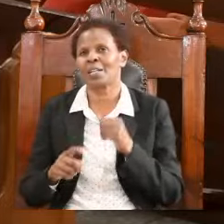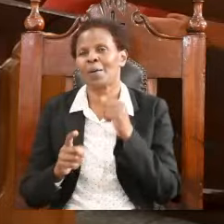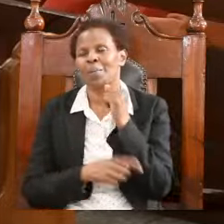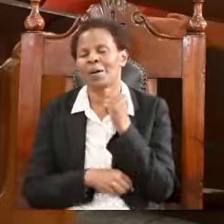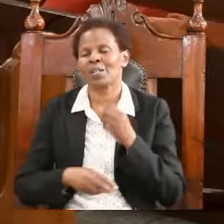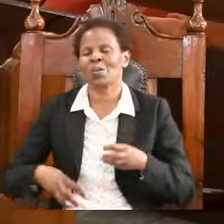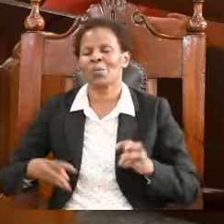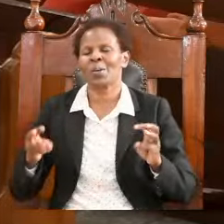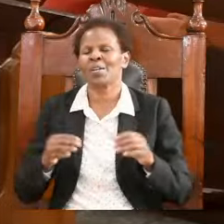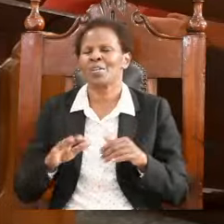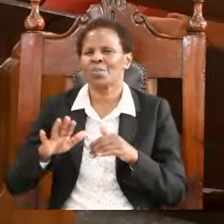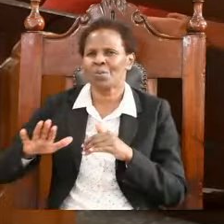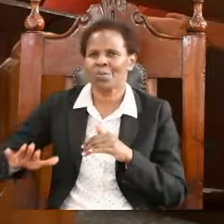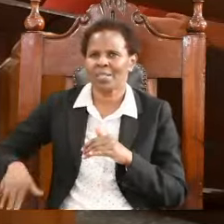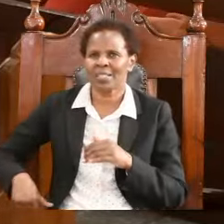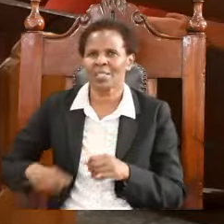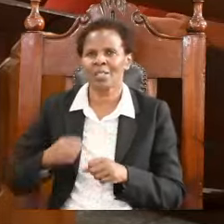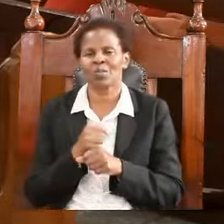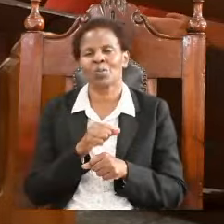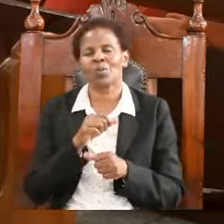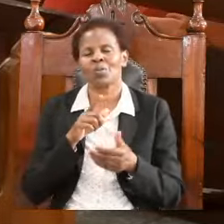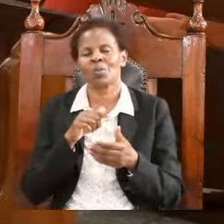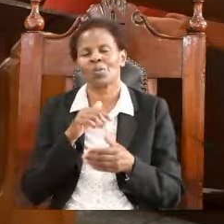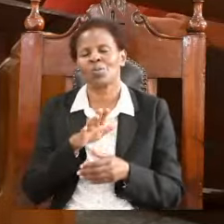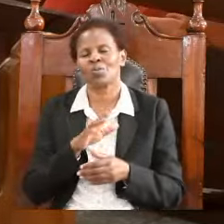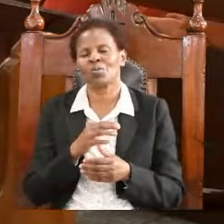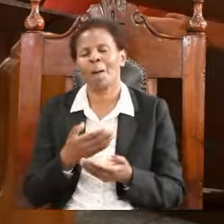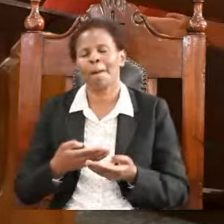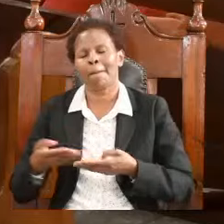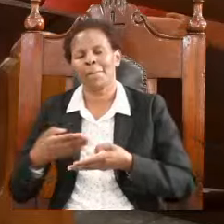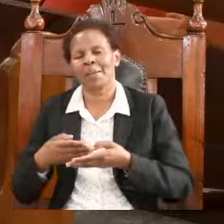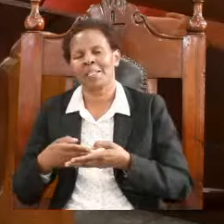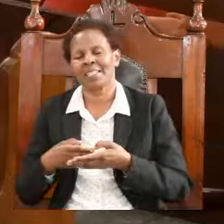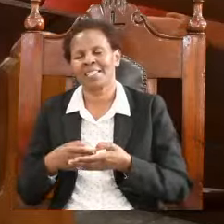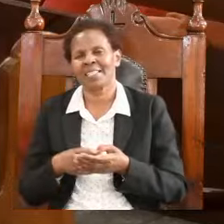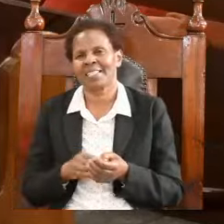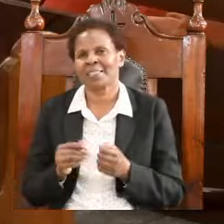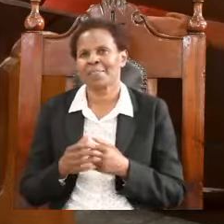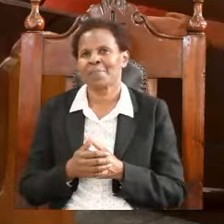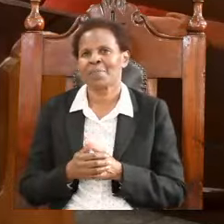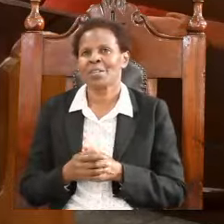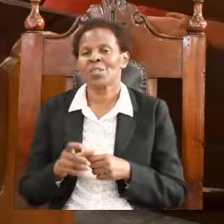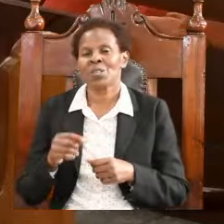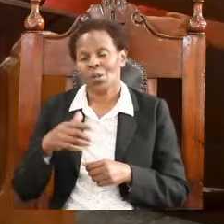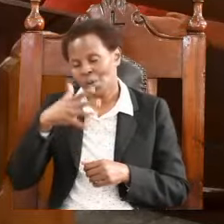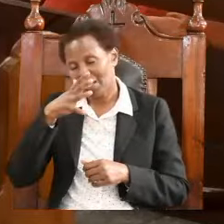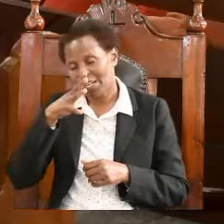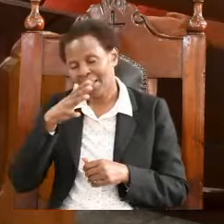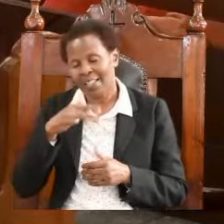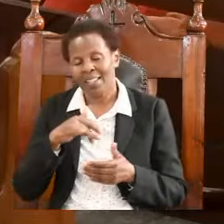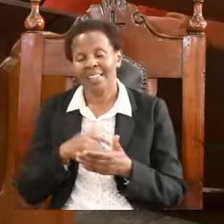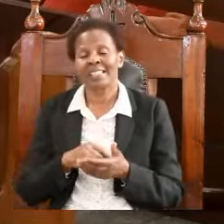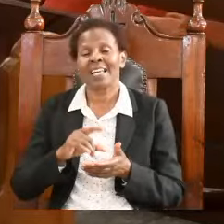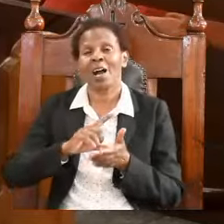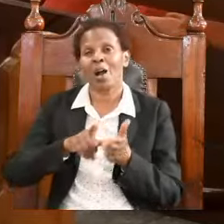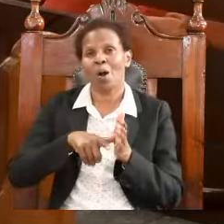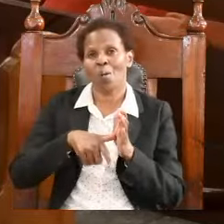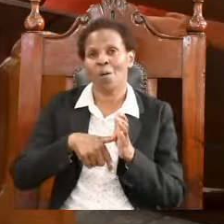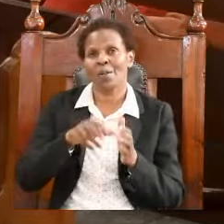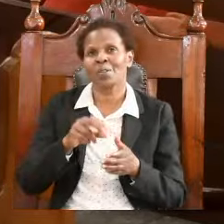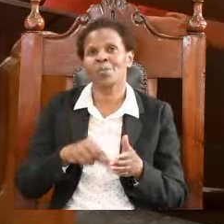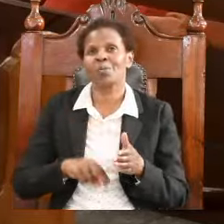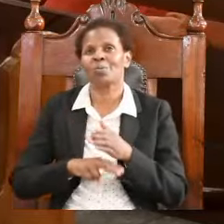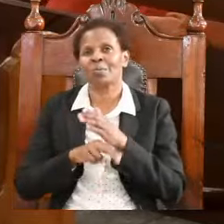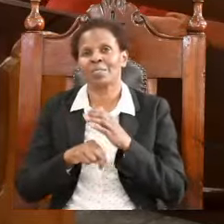ugacererwo ugika maundu maku no ugikinya ukauga uma kaundu kangi ka wira macio mathaa uraiya mwathani agatwira macio